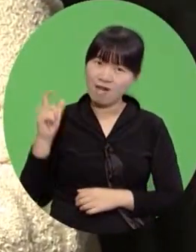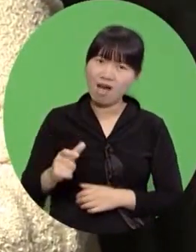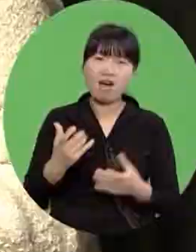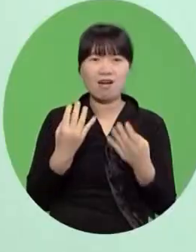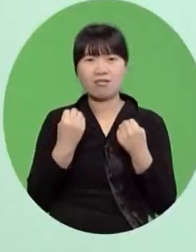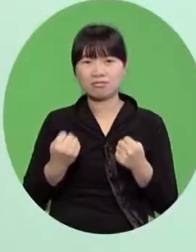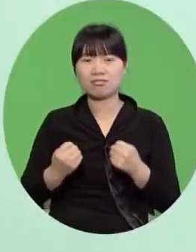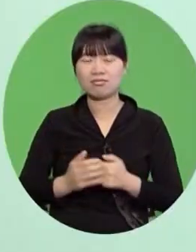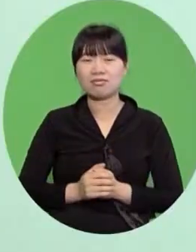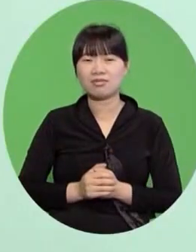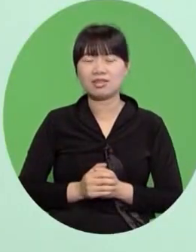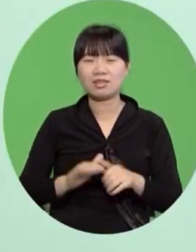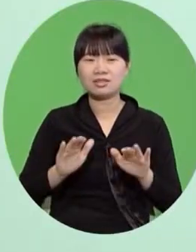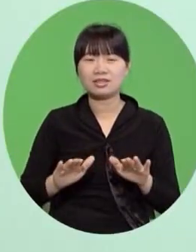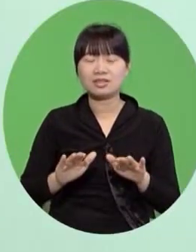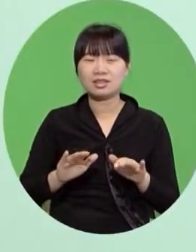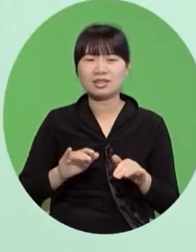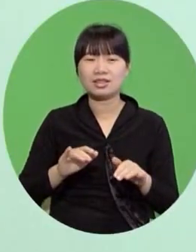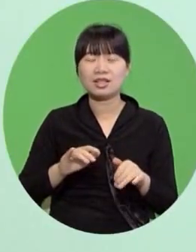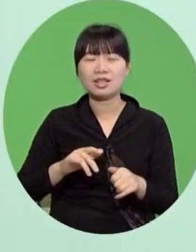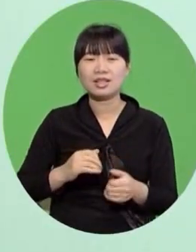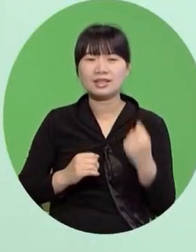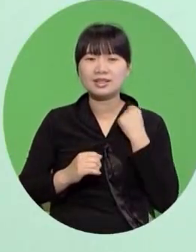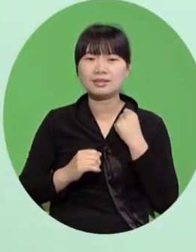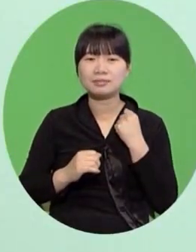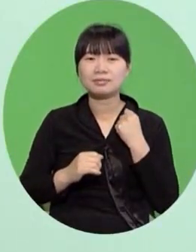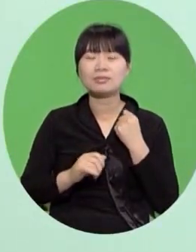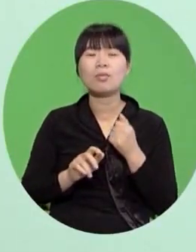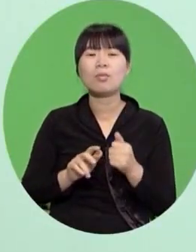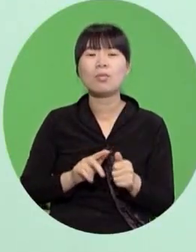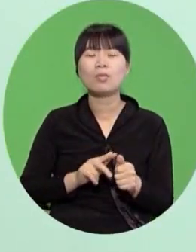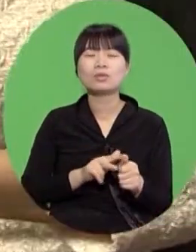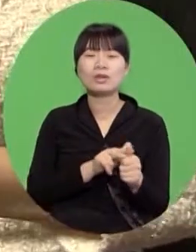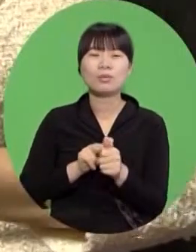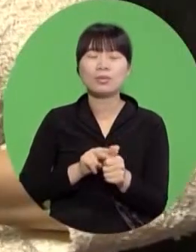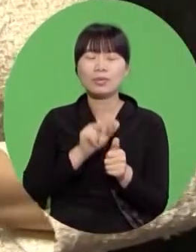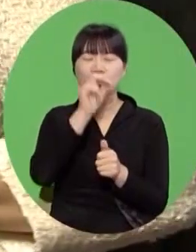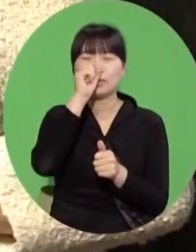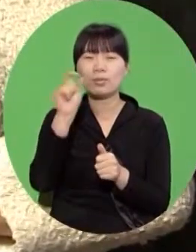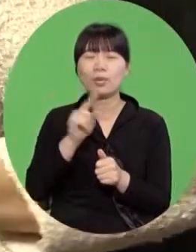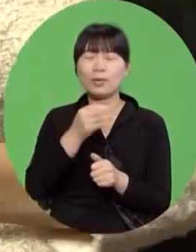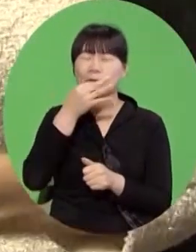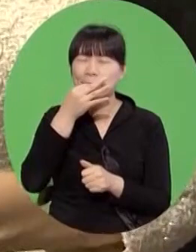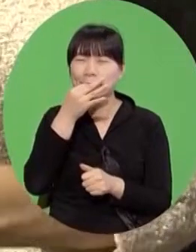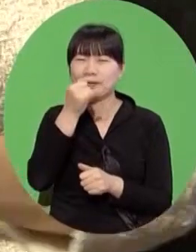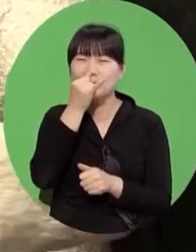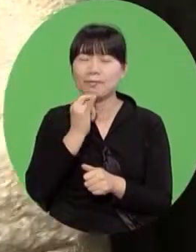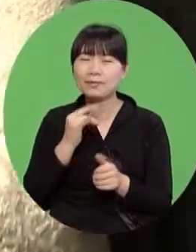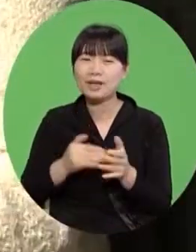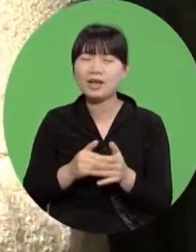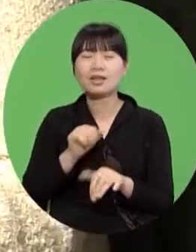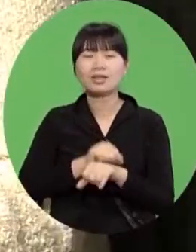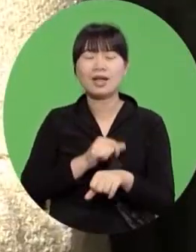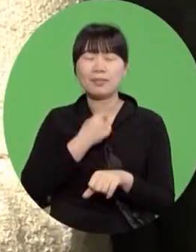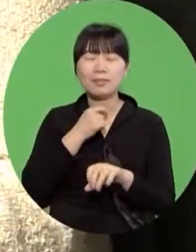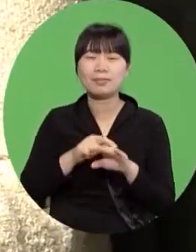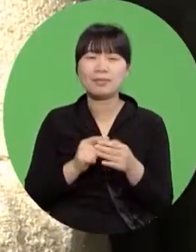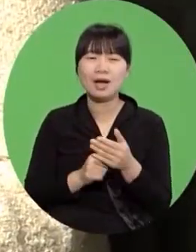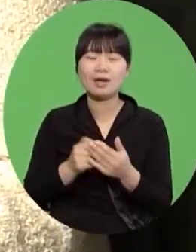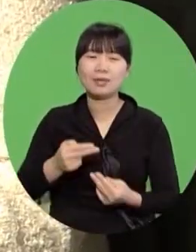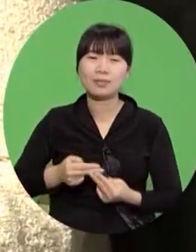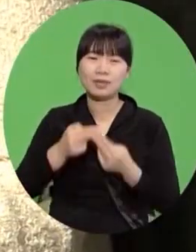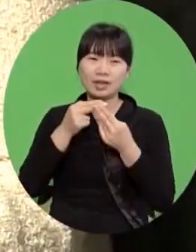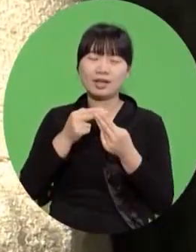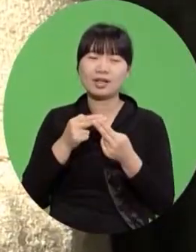아이예요. 예. 그러니까 얘 자원이라는 거 하는 거는 욕구가 많다라는 거, 나름 욕심이 있는 애라는 거, 되게 잘하고 싶은 마음이 있다라는